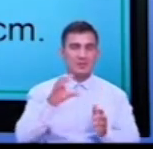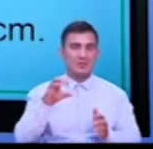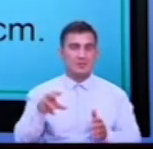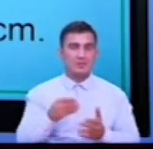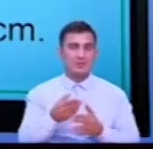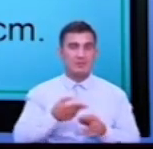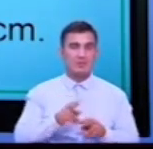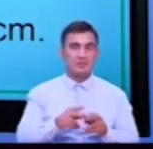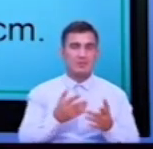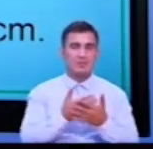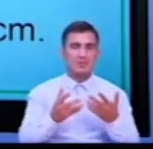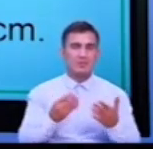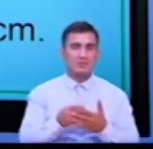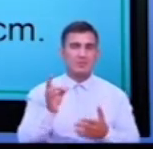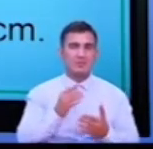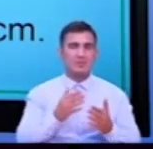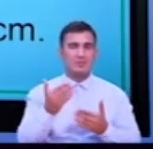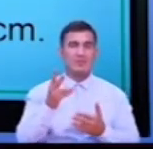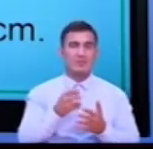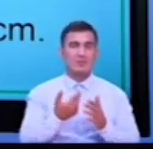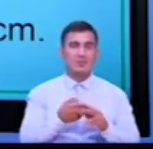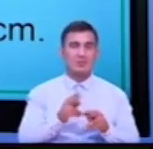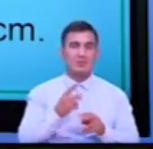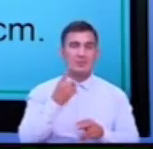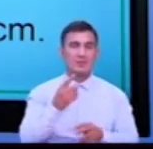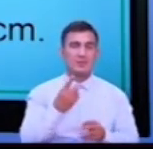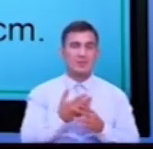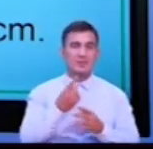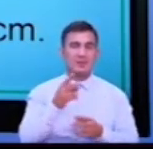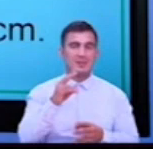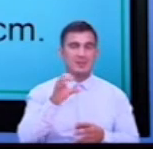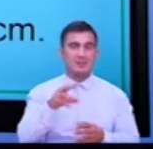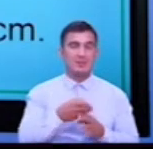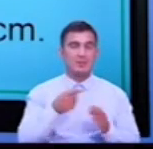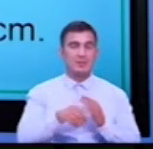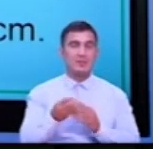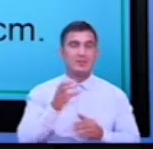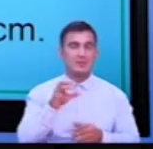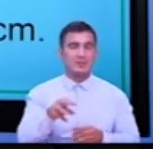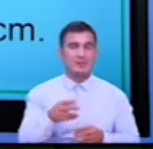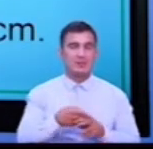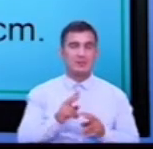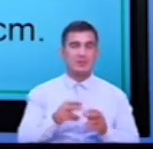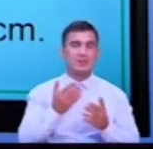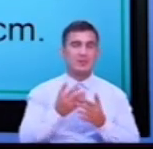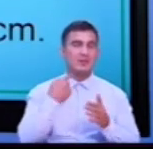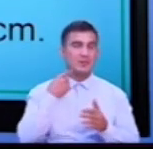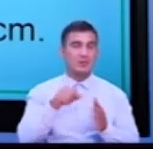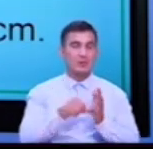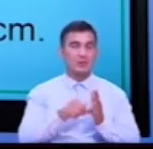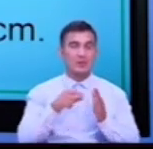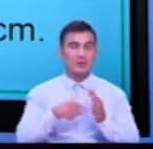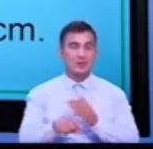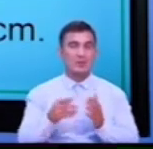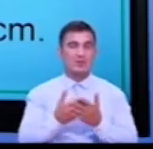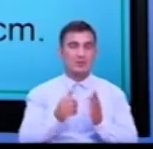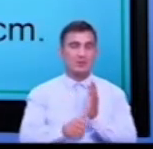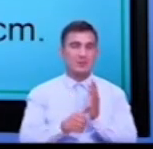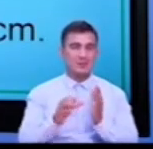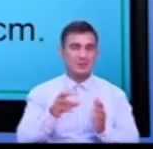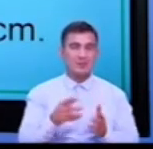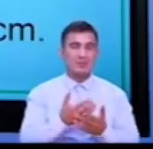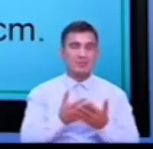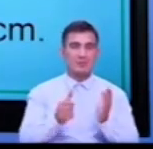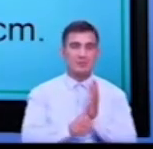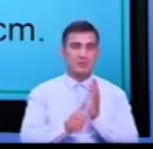2 santimetr. Demak, 1 desimetr necha santimetr edi? 10. 6 desimetr esa 60 santimetr bo'ladi. Demak, 6 desimetr